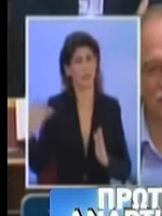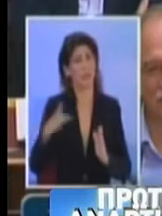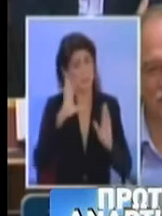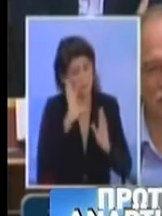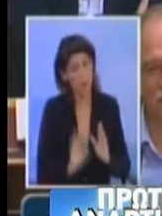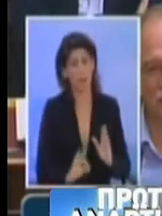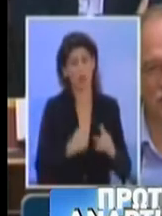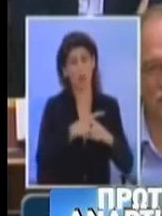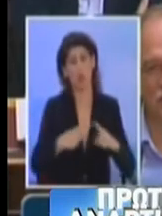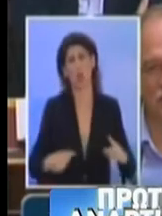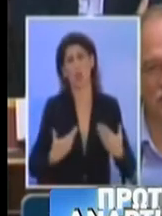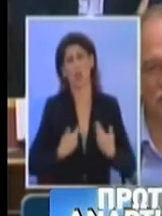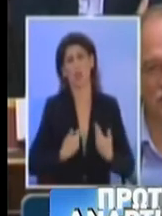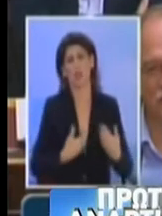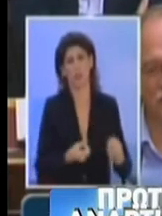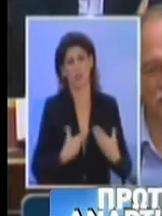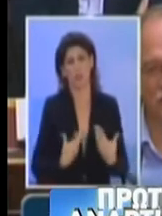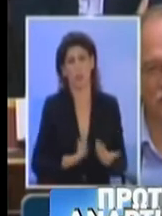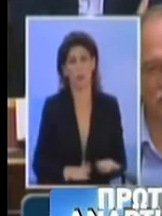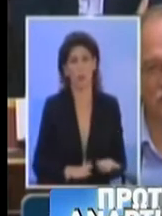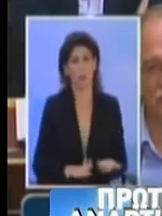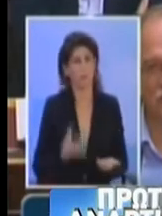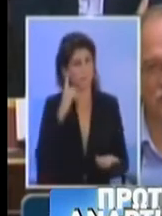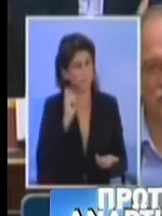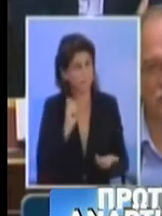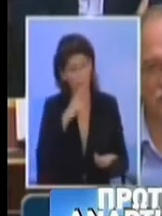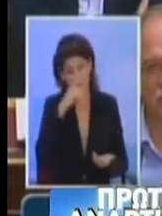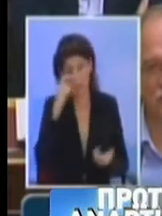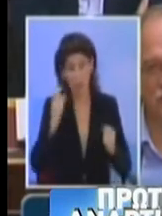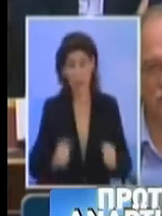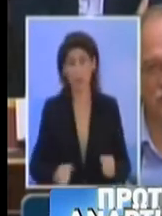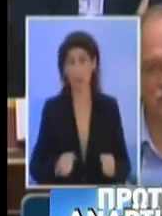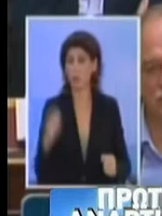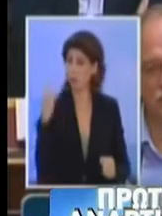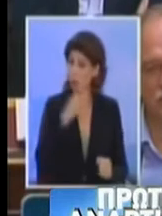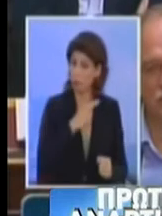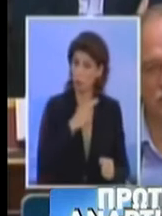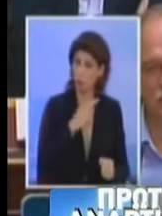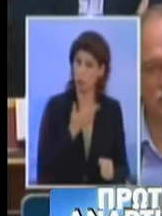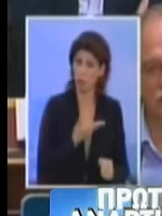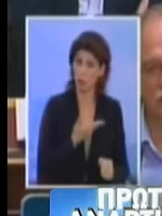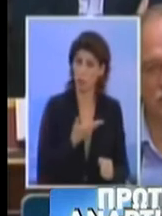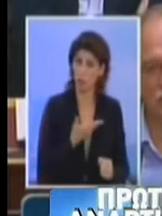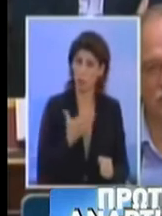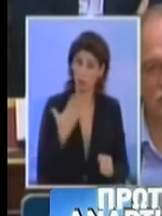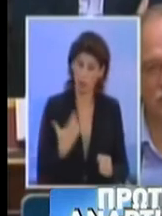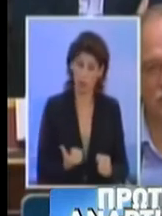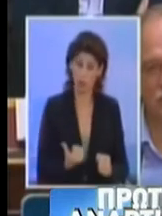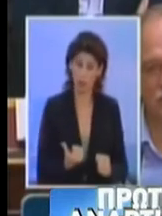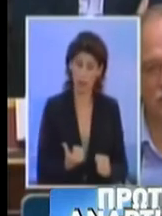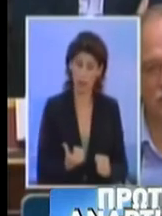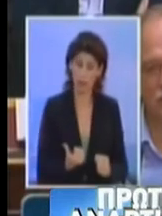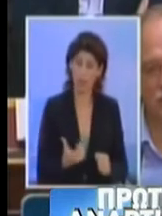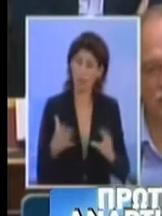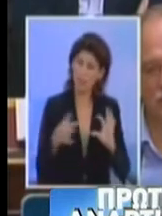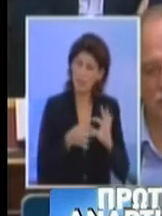μας. Καταλαβαίνω όμως τη δύσκολη θέση στην οποία βρίσκεται ο Πρωθυπουργός. Να τον έχει αποκλειστικό συνεταίρο